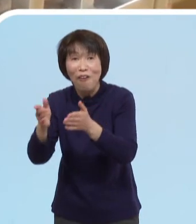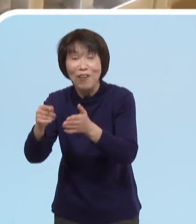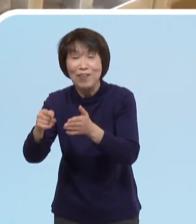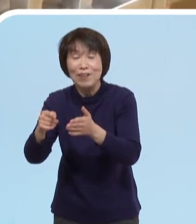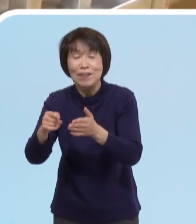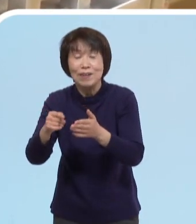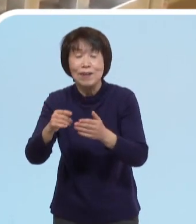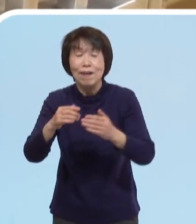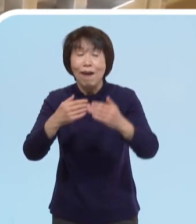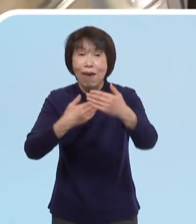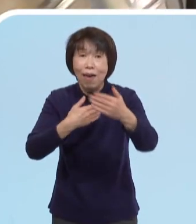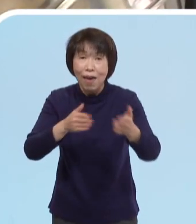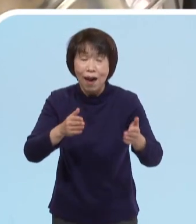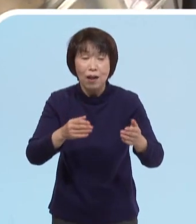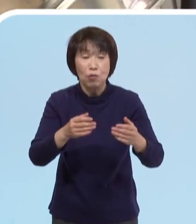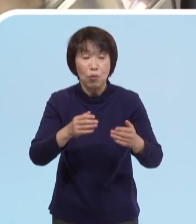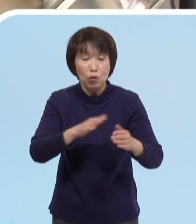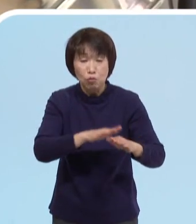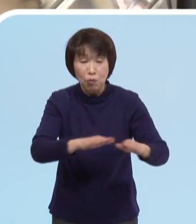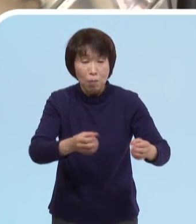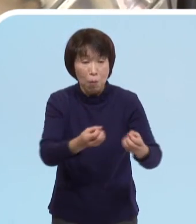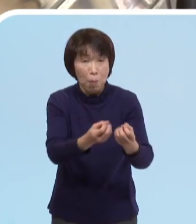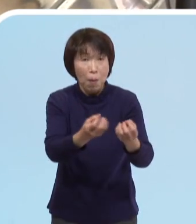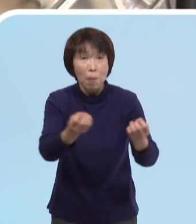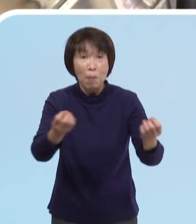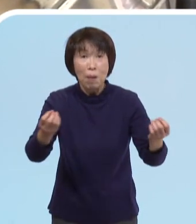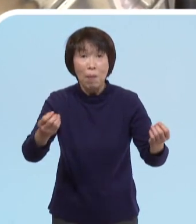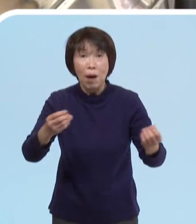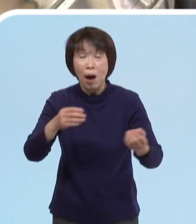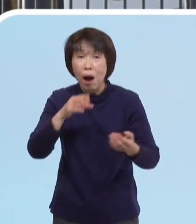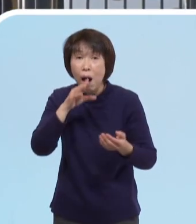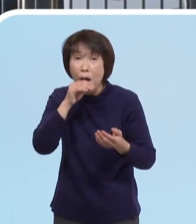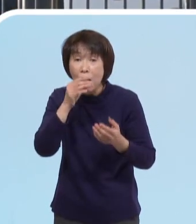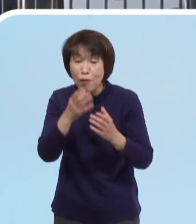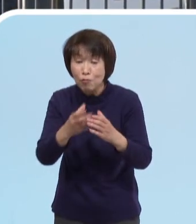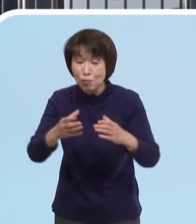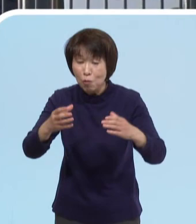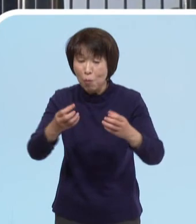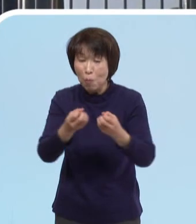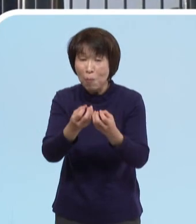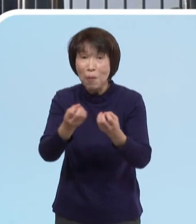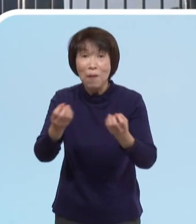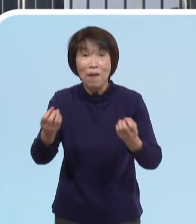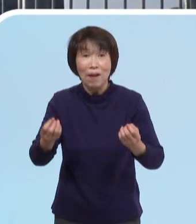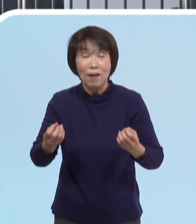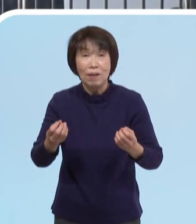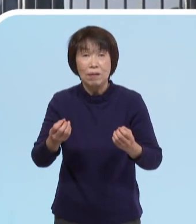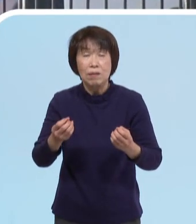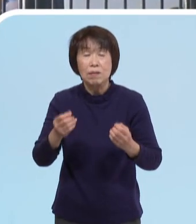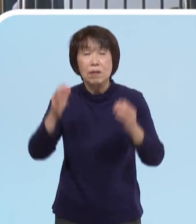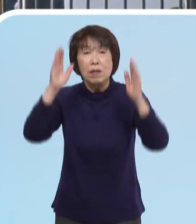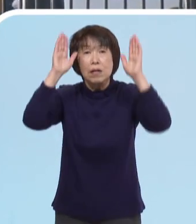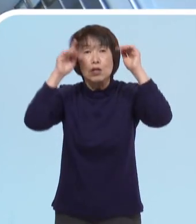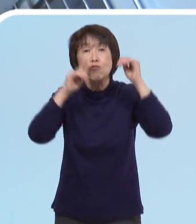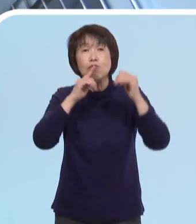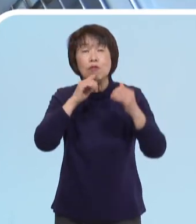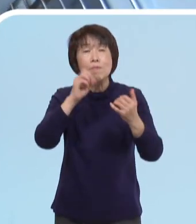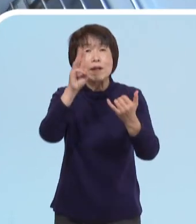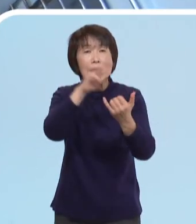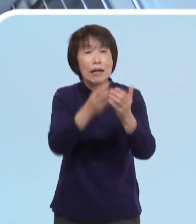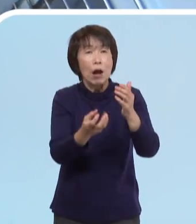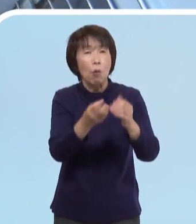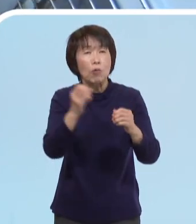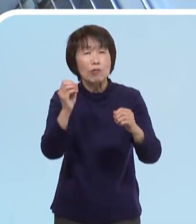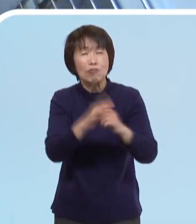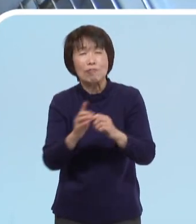床は綺麗に磨かれ、食器類もピカピカ。いつ つ過酷な災害現場に出動するかわから